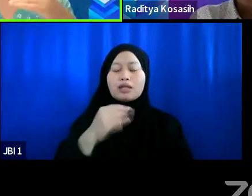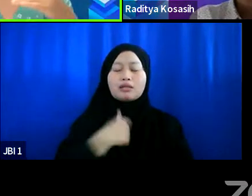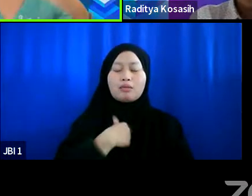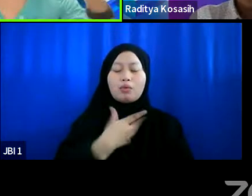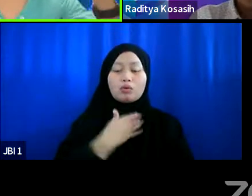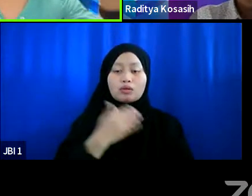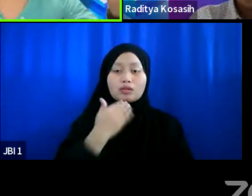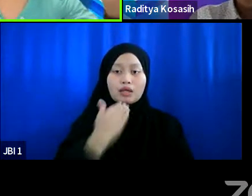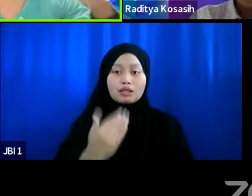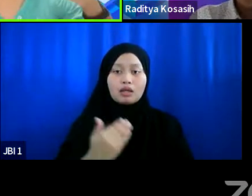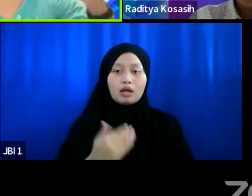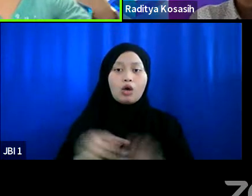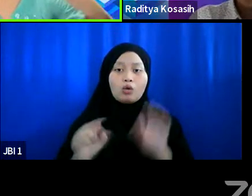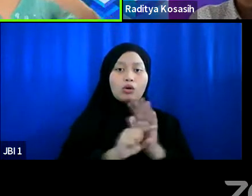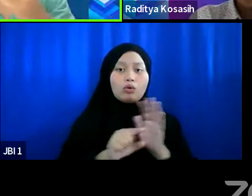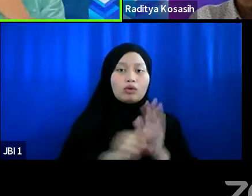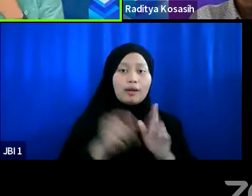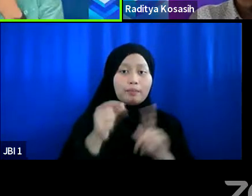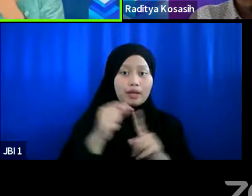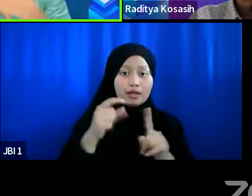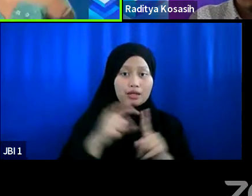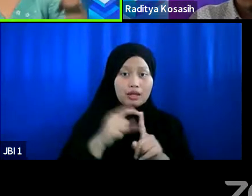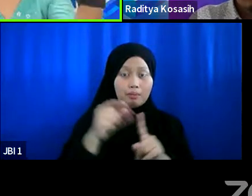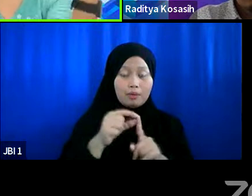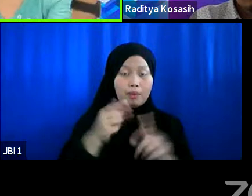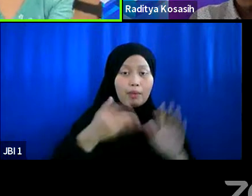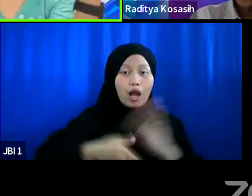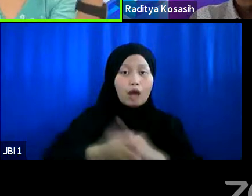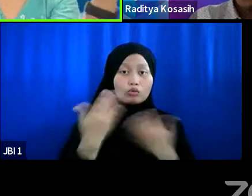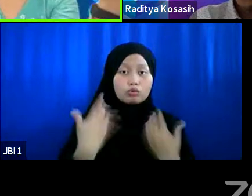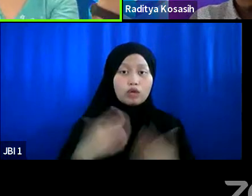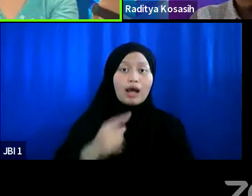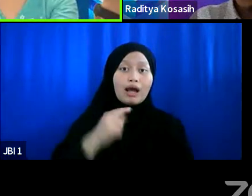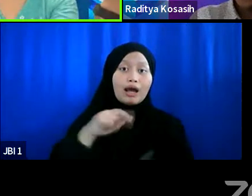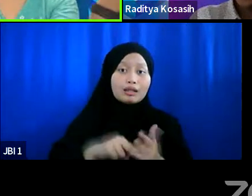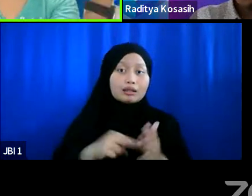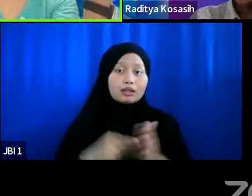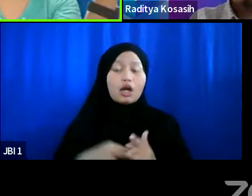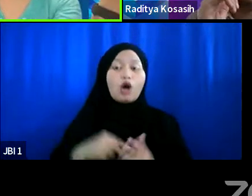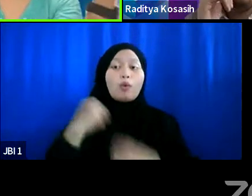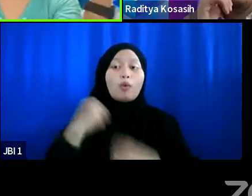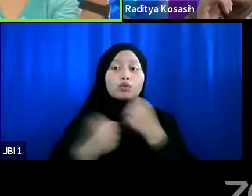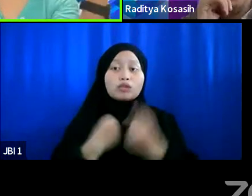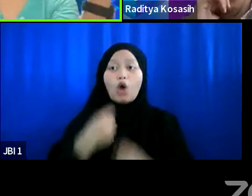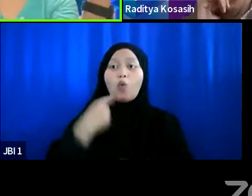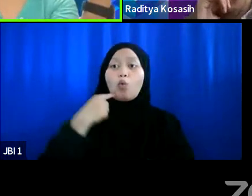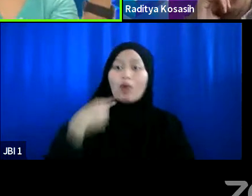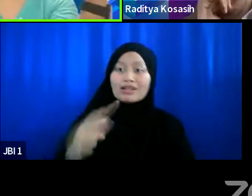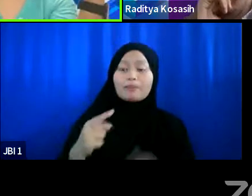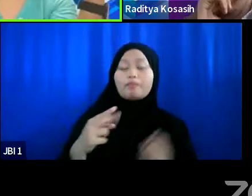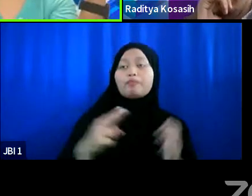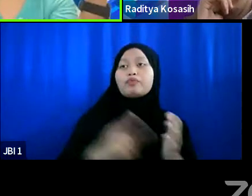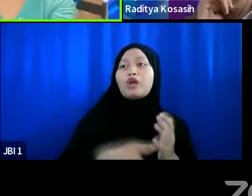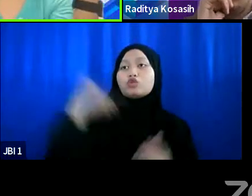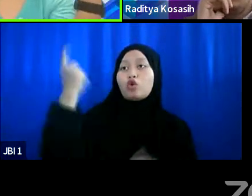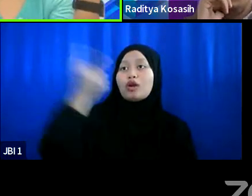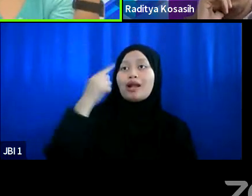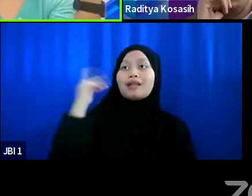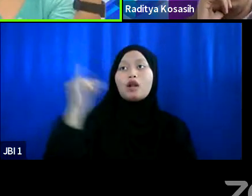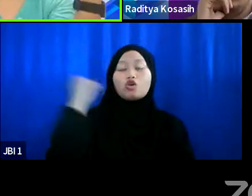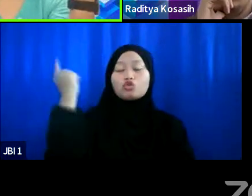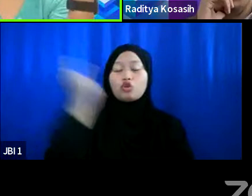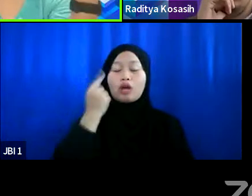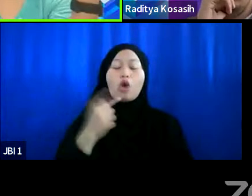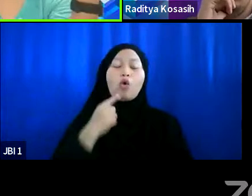pemberlakuan undang-undang PDP nantinya akan mewajibkan setiap pelaku usaha nasional dan internasional untuk memiliki